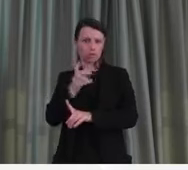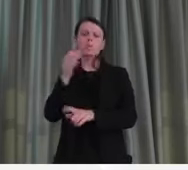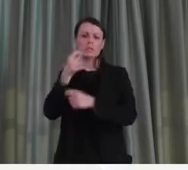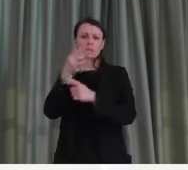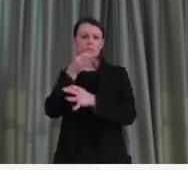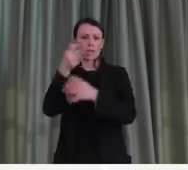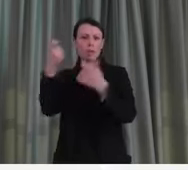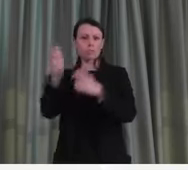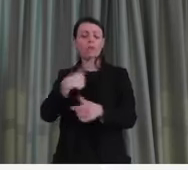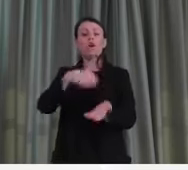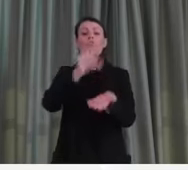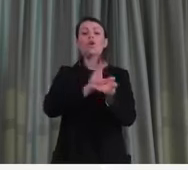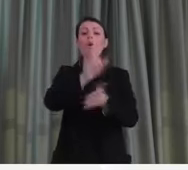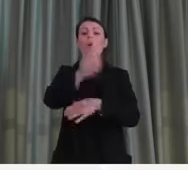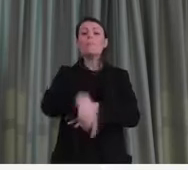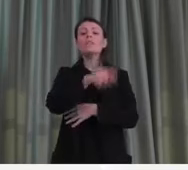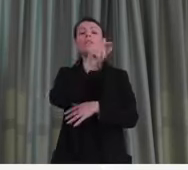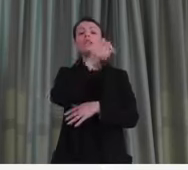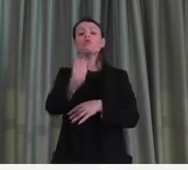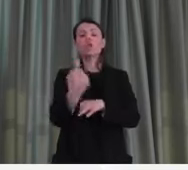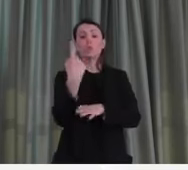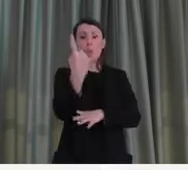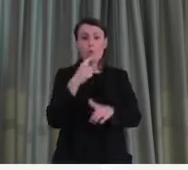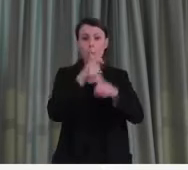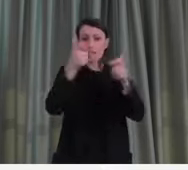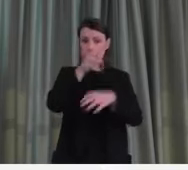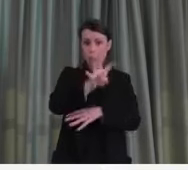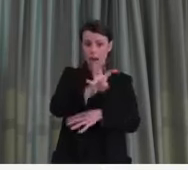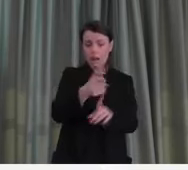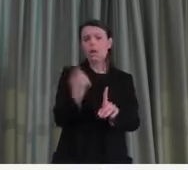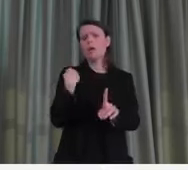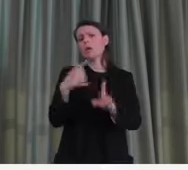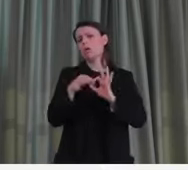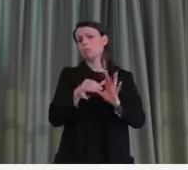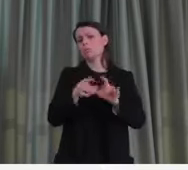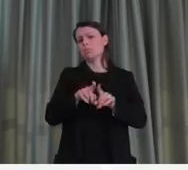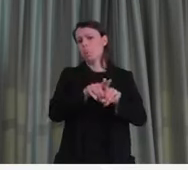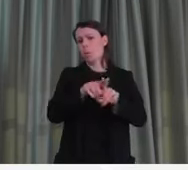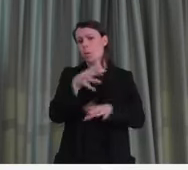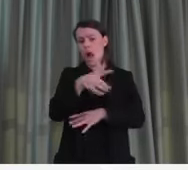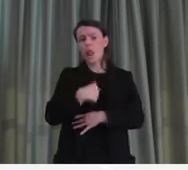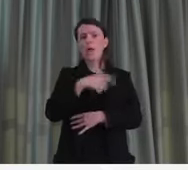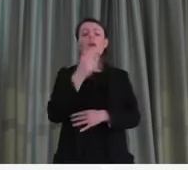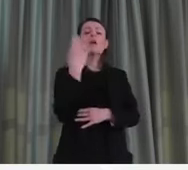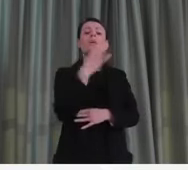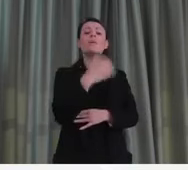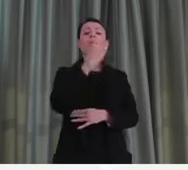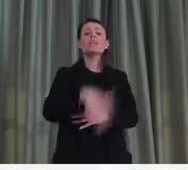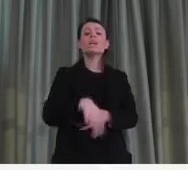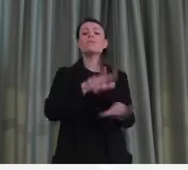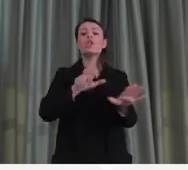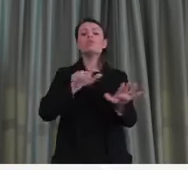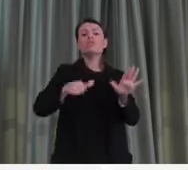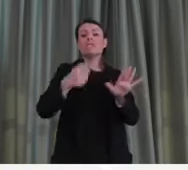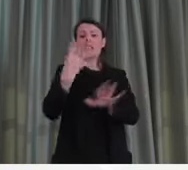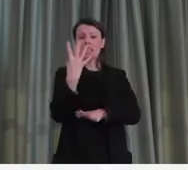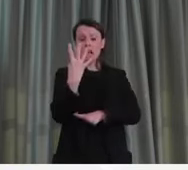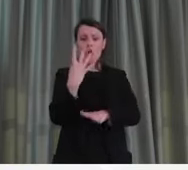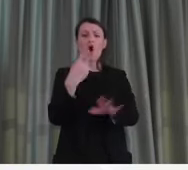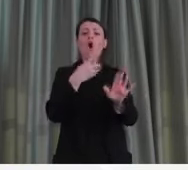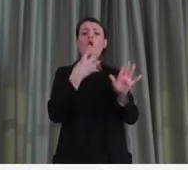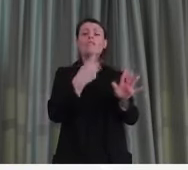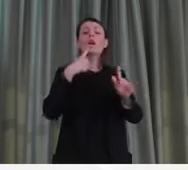como 1101 più 40 ieri era assolutamente in linea cremona 3869 più 81 un po di